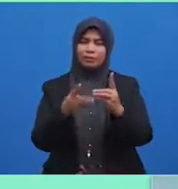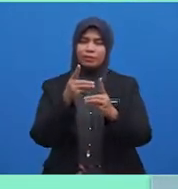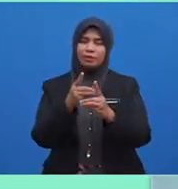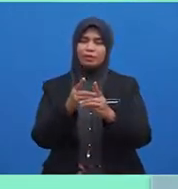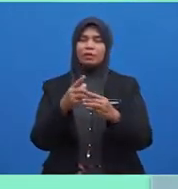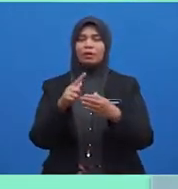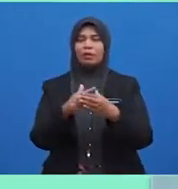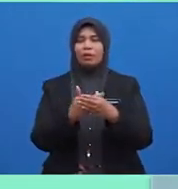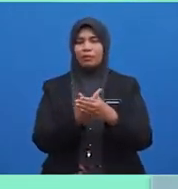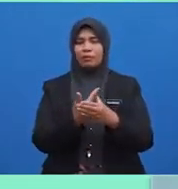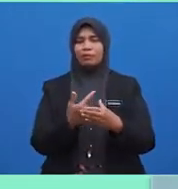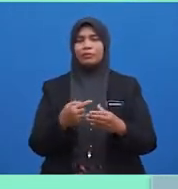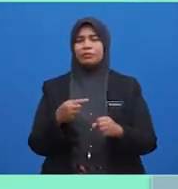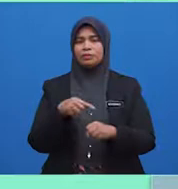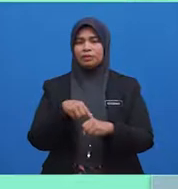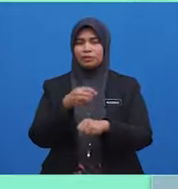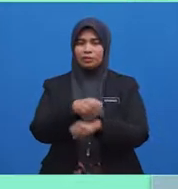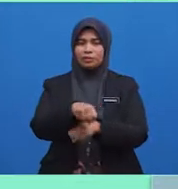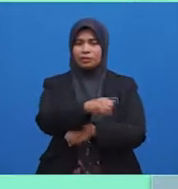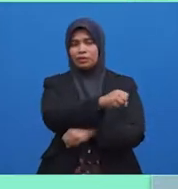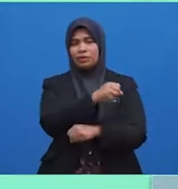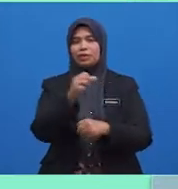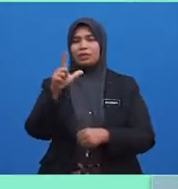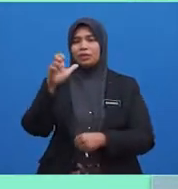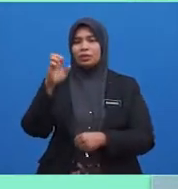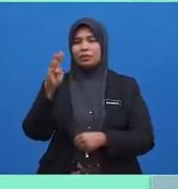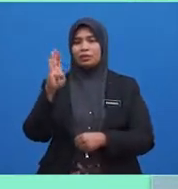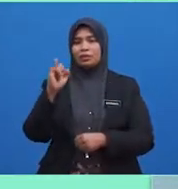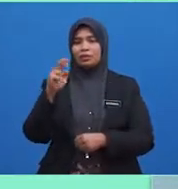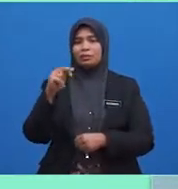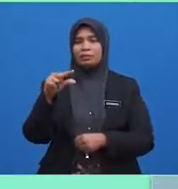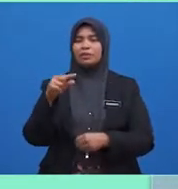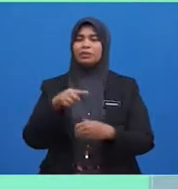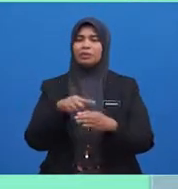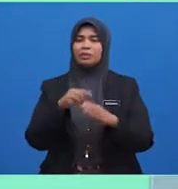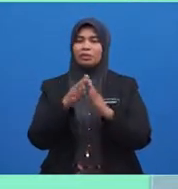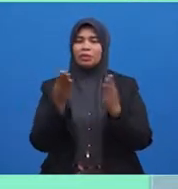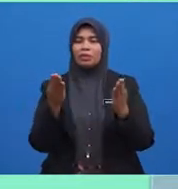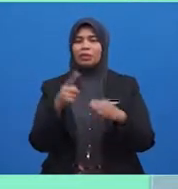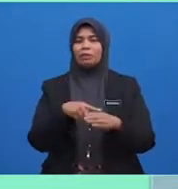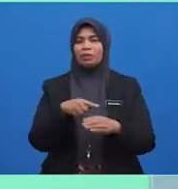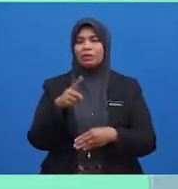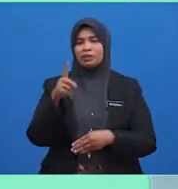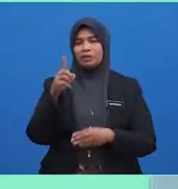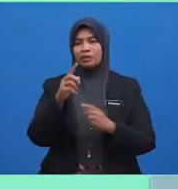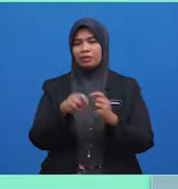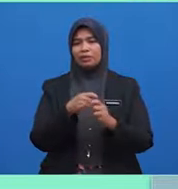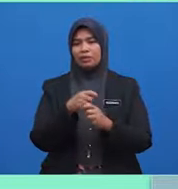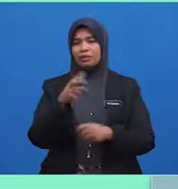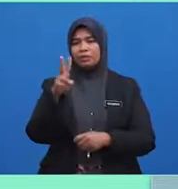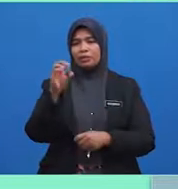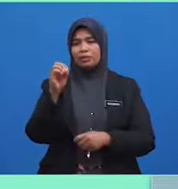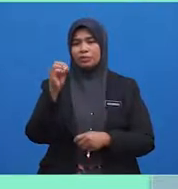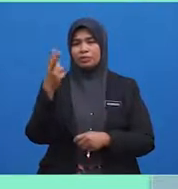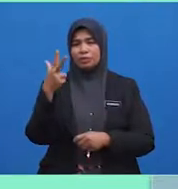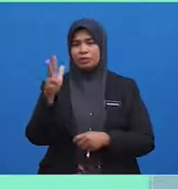Lombong terowong Sungai Lembing ini dibuka pada 11/1 tahun 2013.